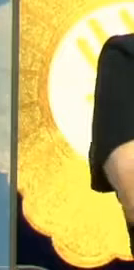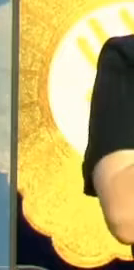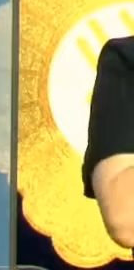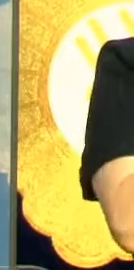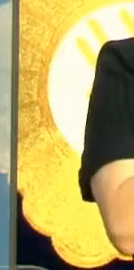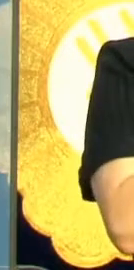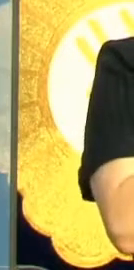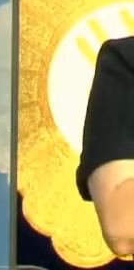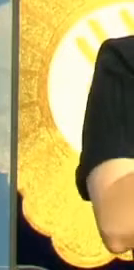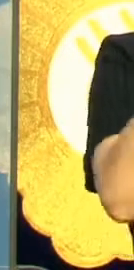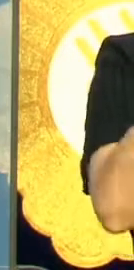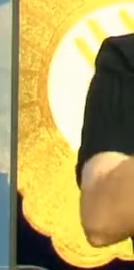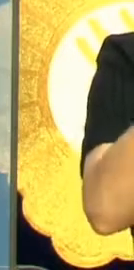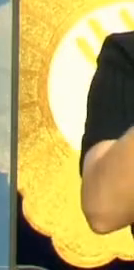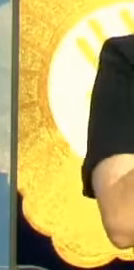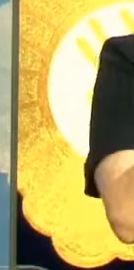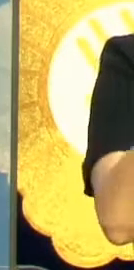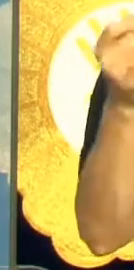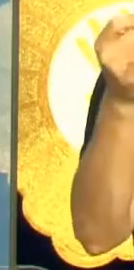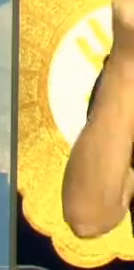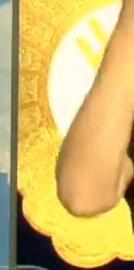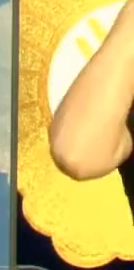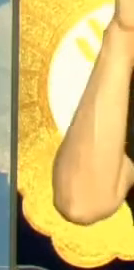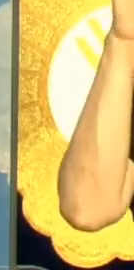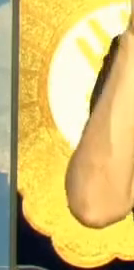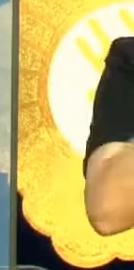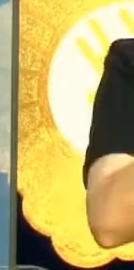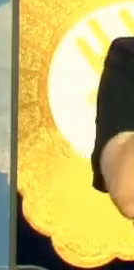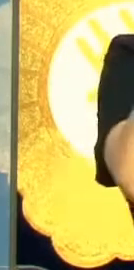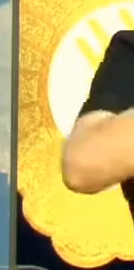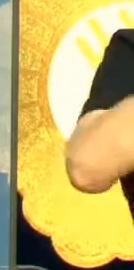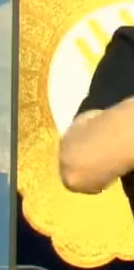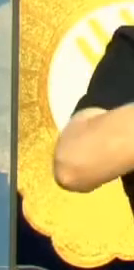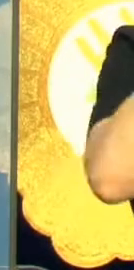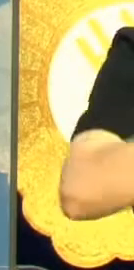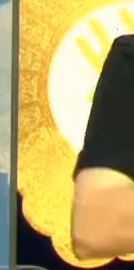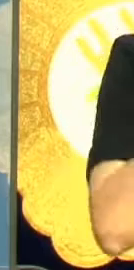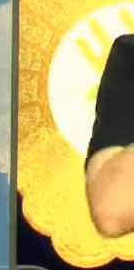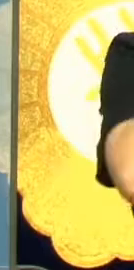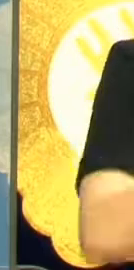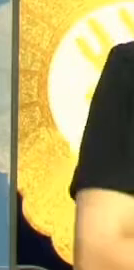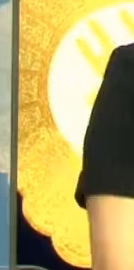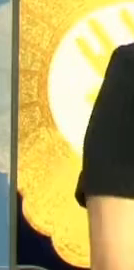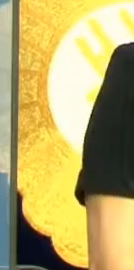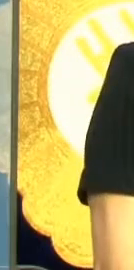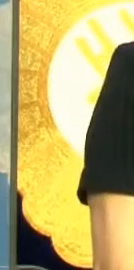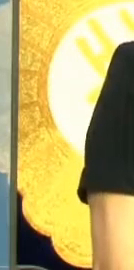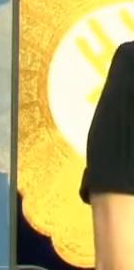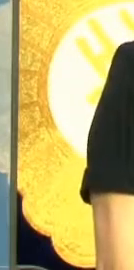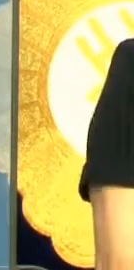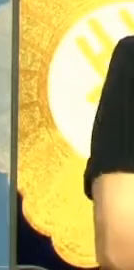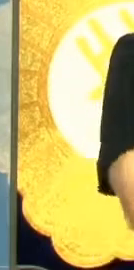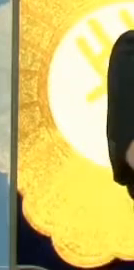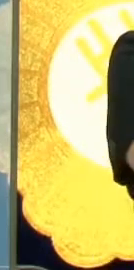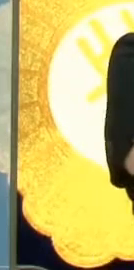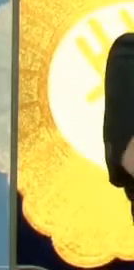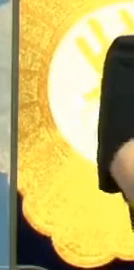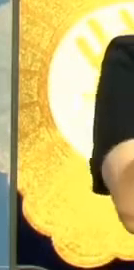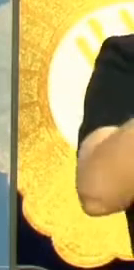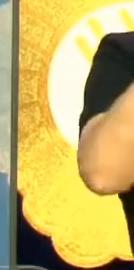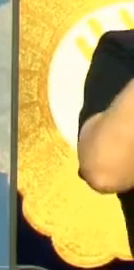관련해 재판관 전원일치 의견으로 합헌 결정을 내리기도 하였습니다. 이처럼